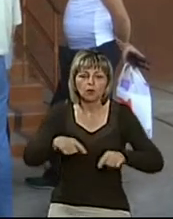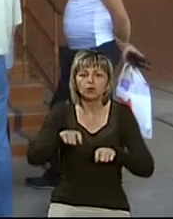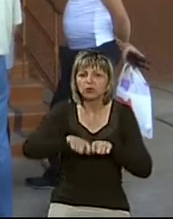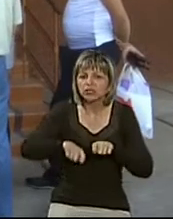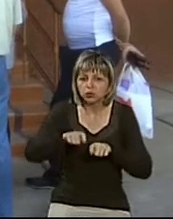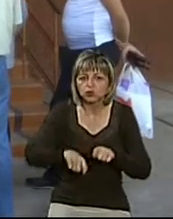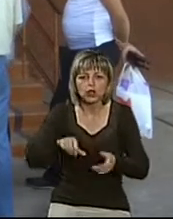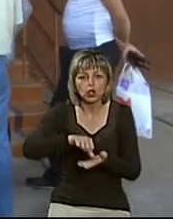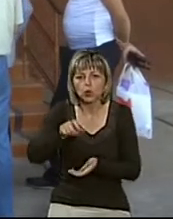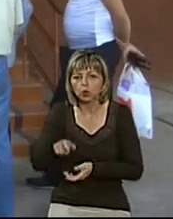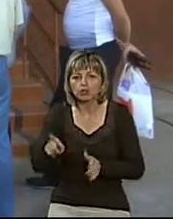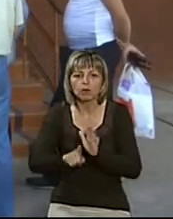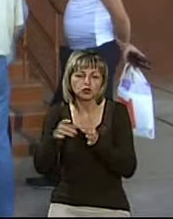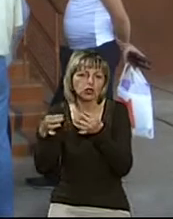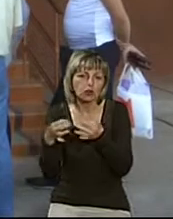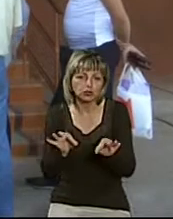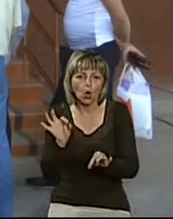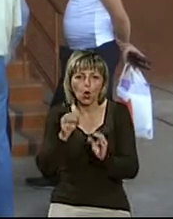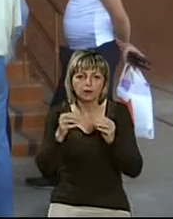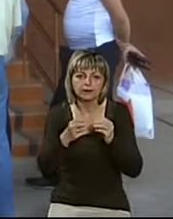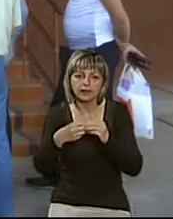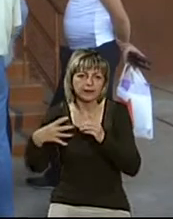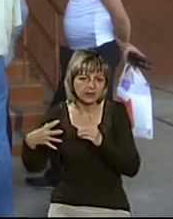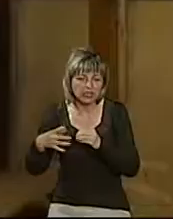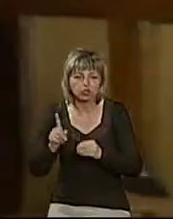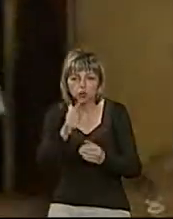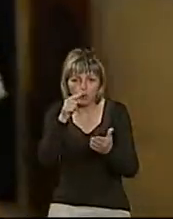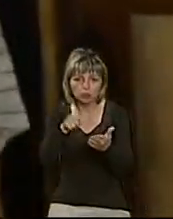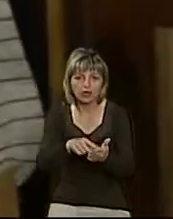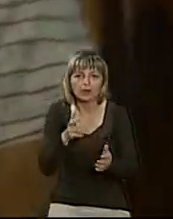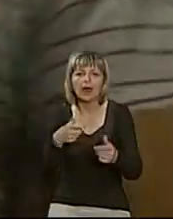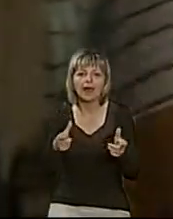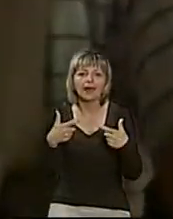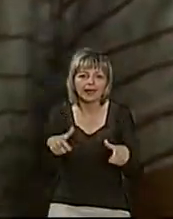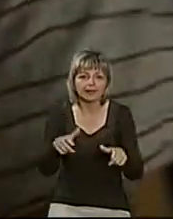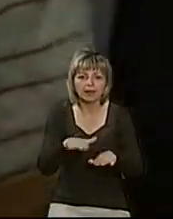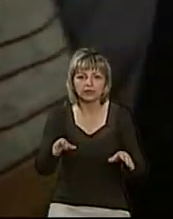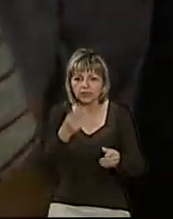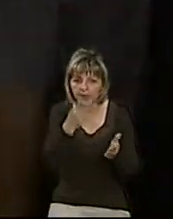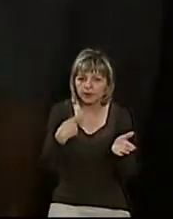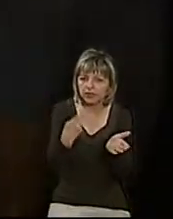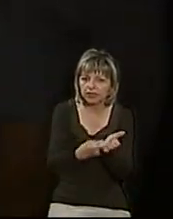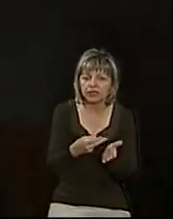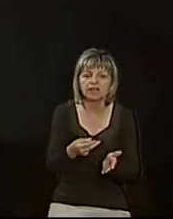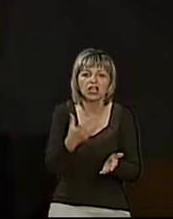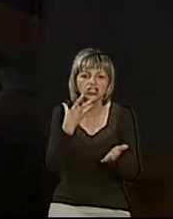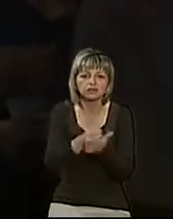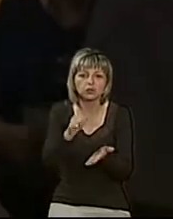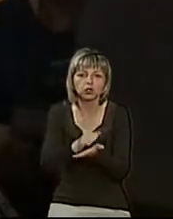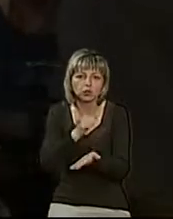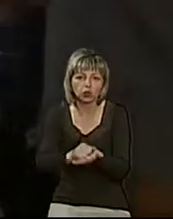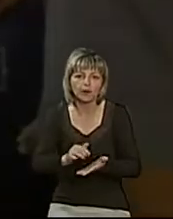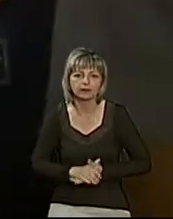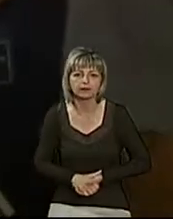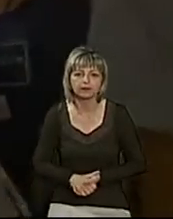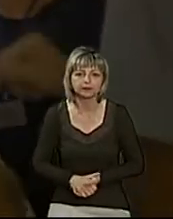тестування учасників ЗНО почали пускати о 10:15. Аби потрапити на екзамен, діти пред'являли документи. Документ, що